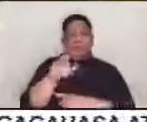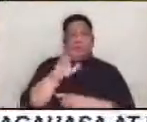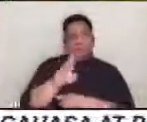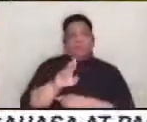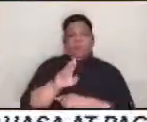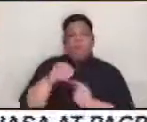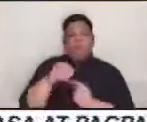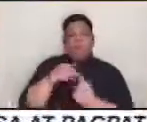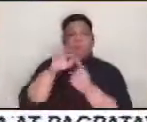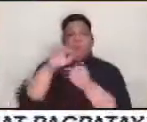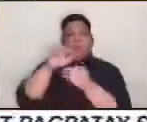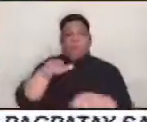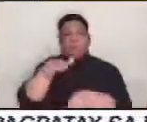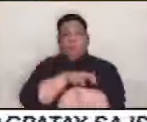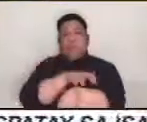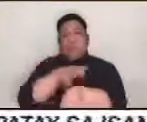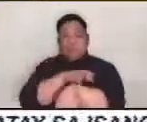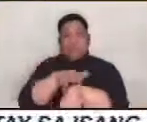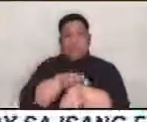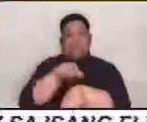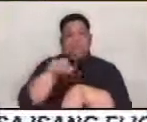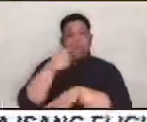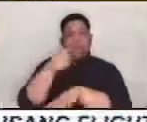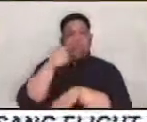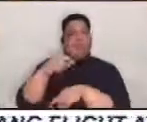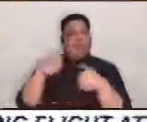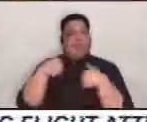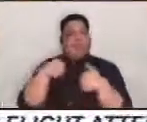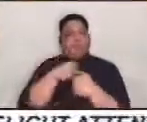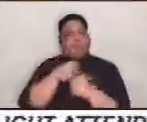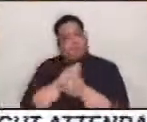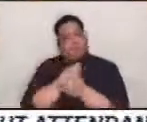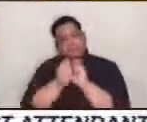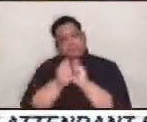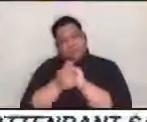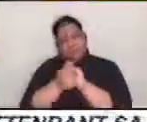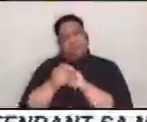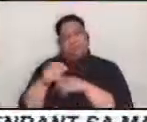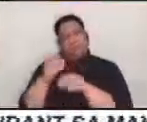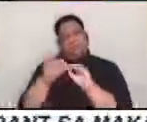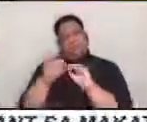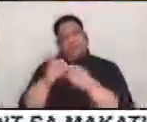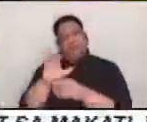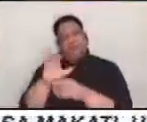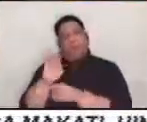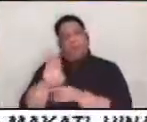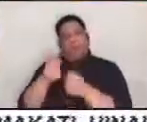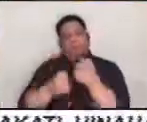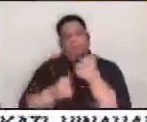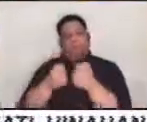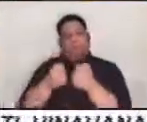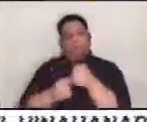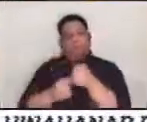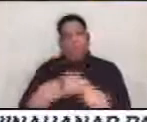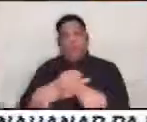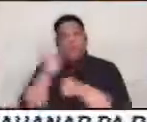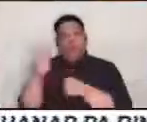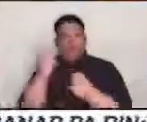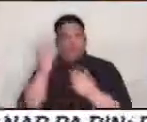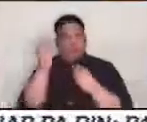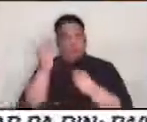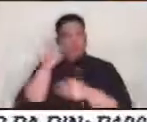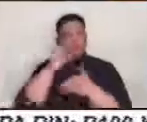RT-PCR test. Ito ay inilunsad para maiwasan ang pagkalat ng COVID-19. Si Daniel Manalasta sa